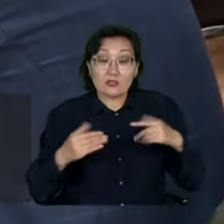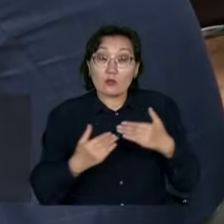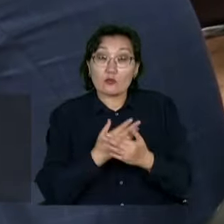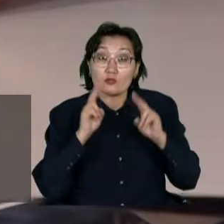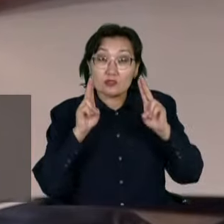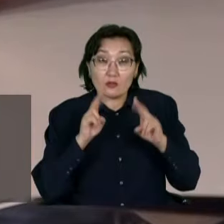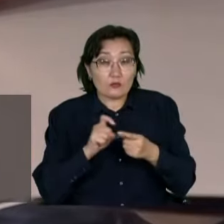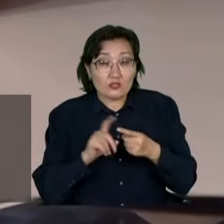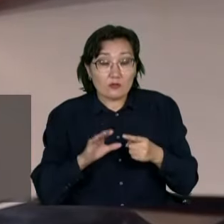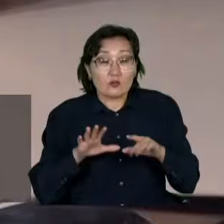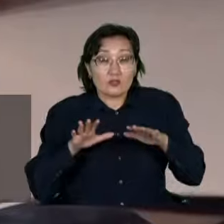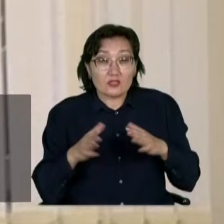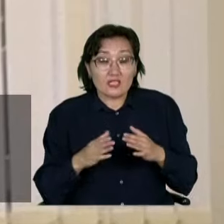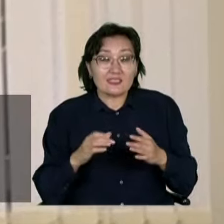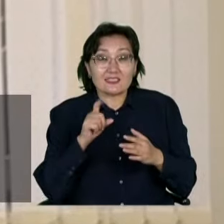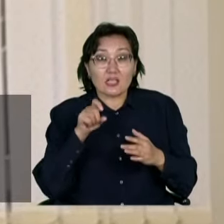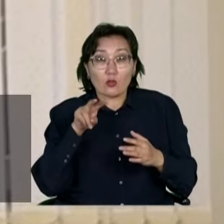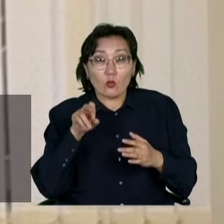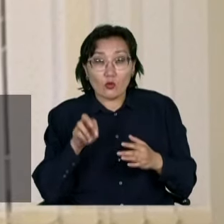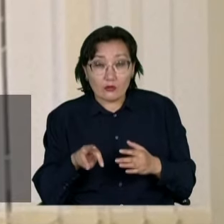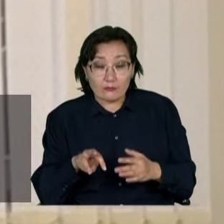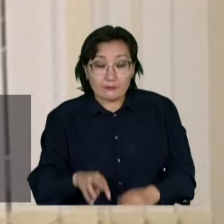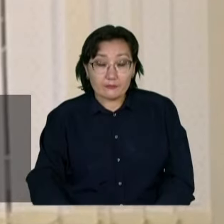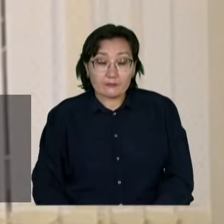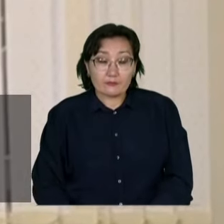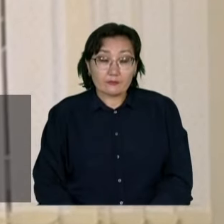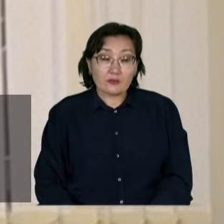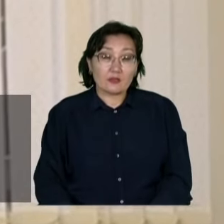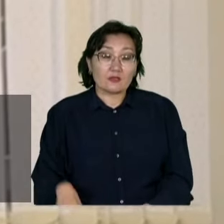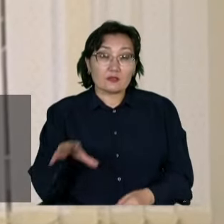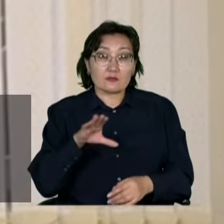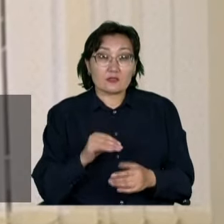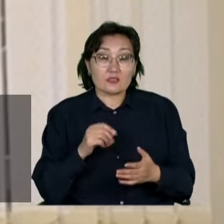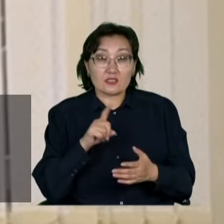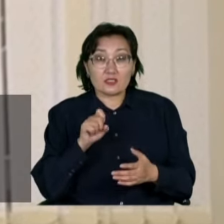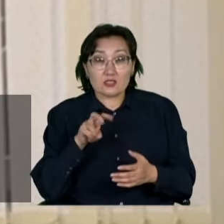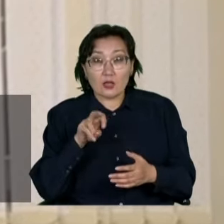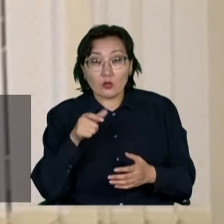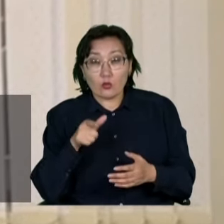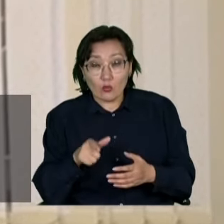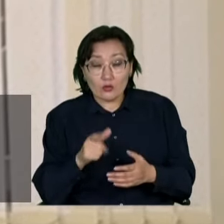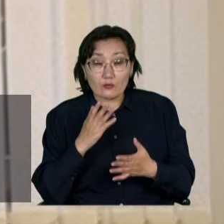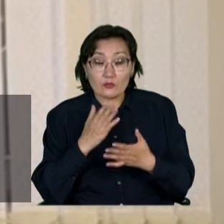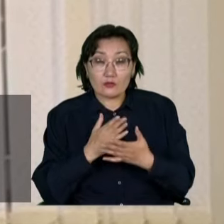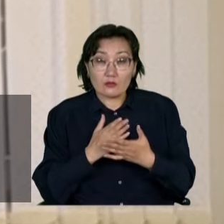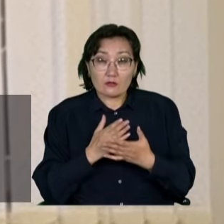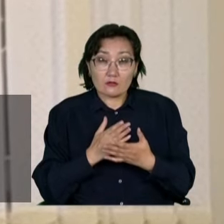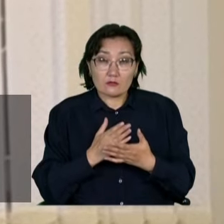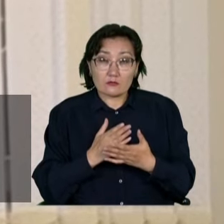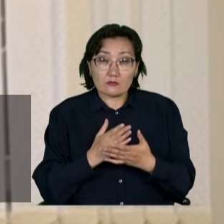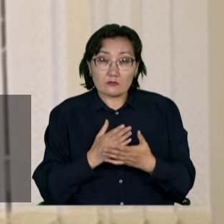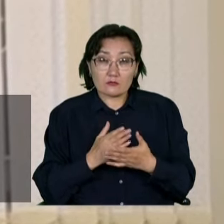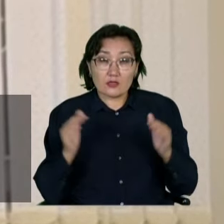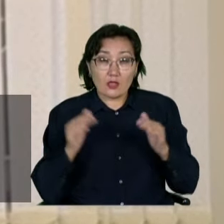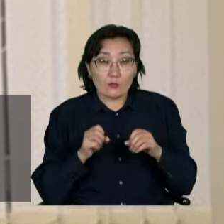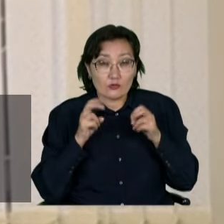правила не коснутся случаев с залогом. Вместе с тем, учитывая, что сегмент залогового кредита является наименее рискованным,